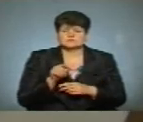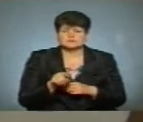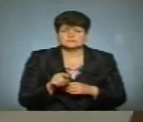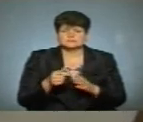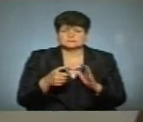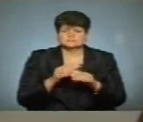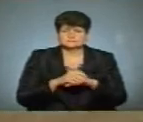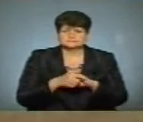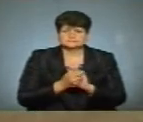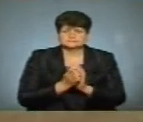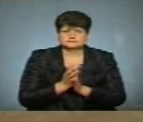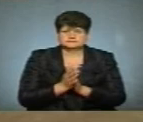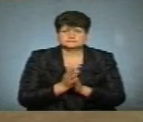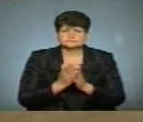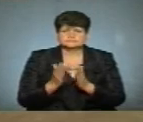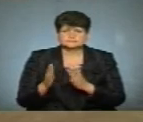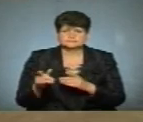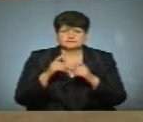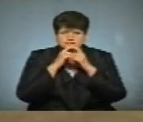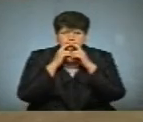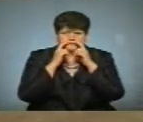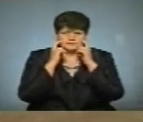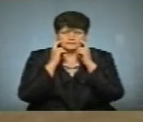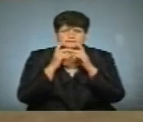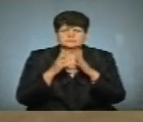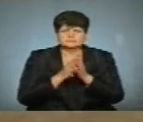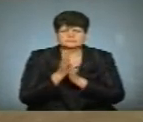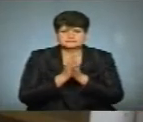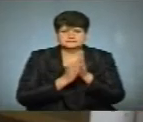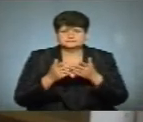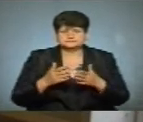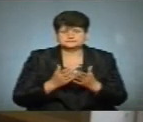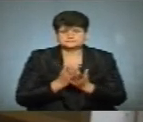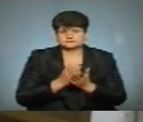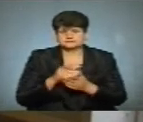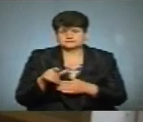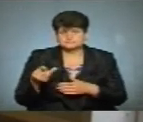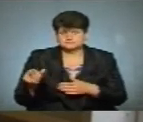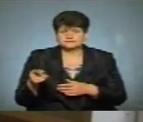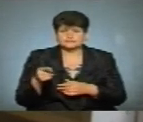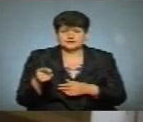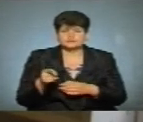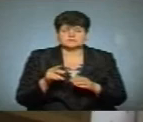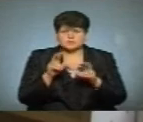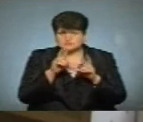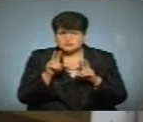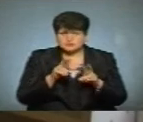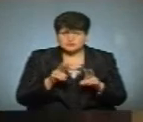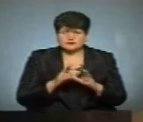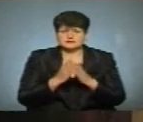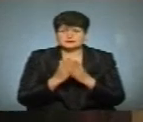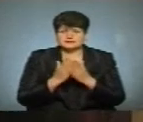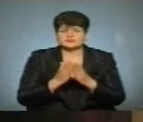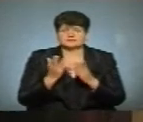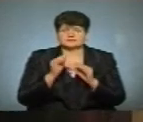для дезінфекції. Бібліотекарі в масках та рукавичках обслуговують читачів. Тернополянка Наталя Купина розглядає книги на полицях,